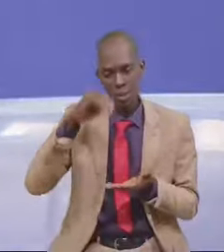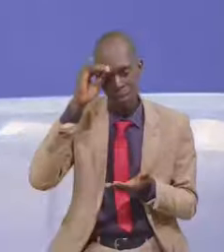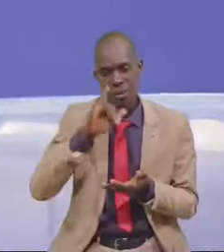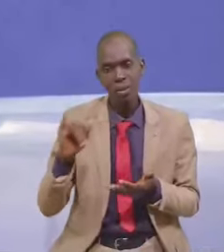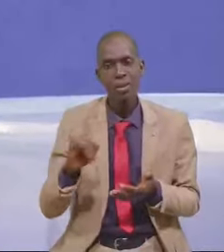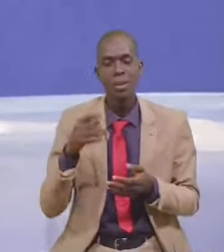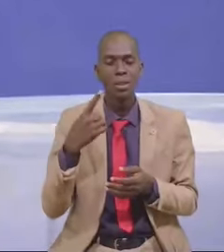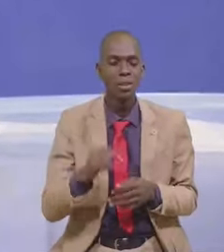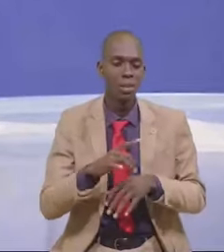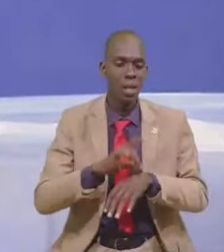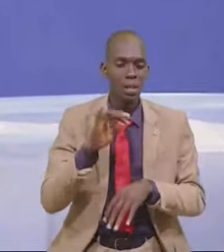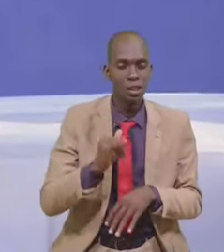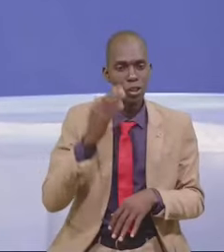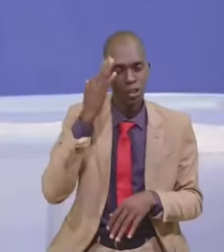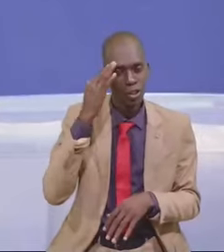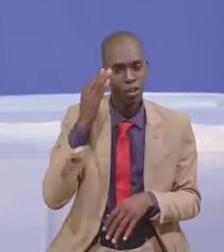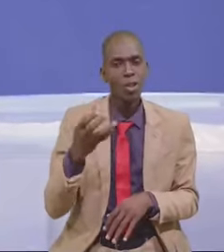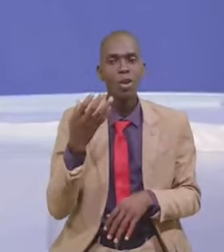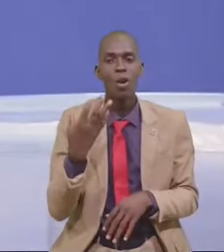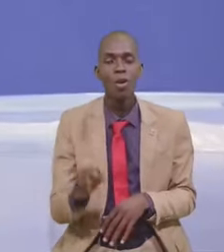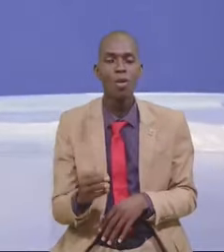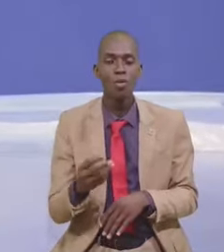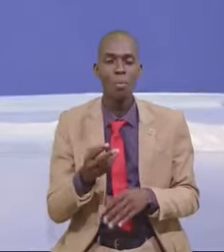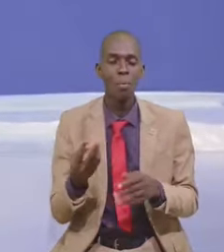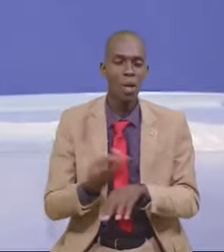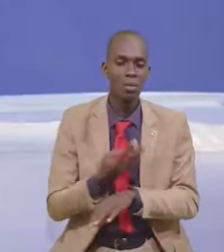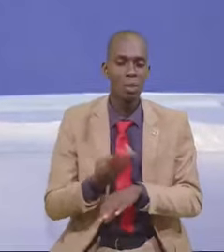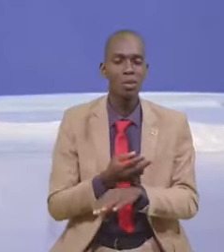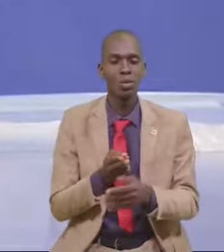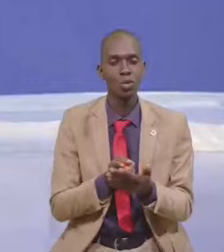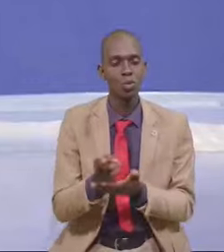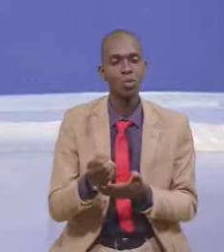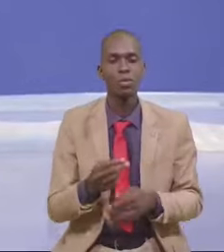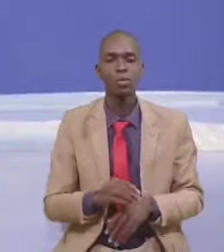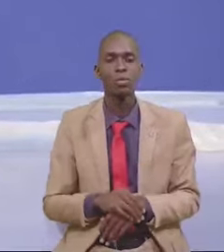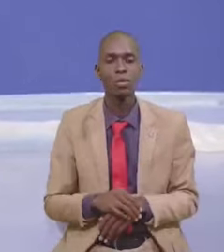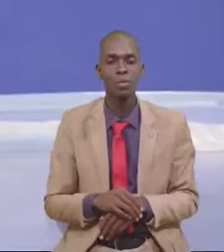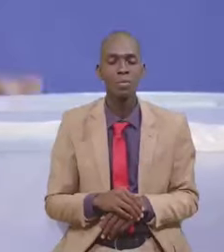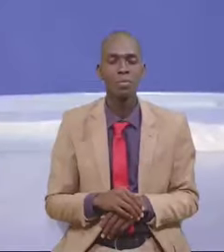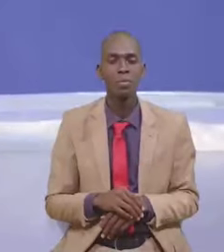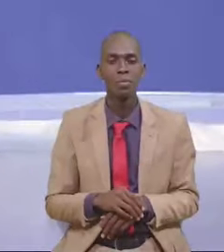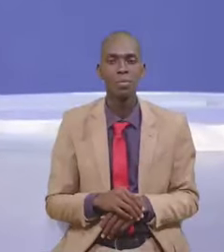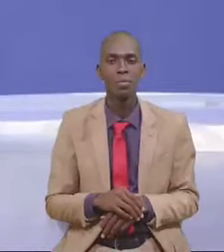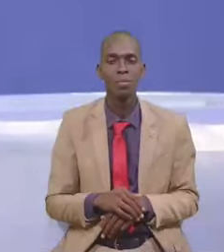quand j'apprenais encore la connaissance et la vérité terrestre de la mathématique,